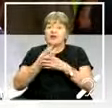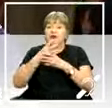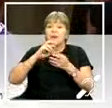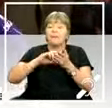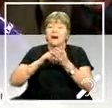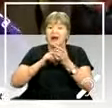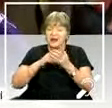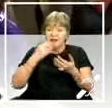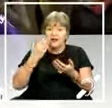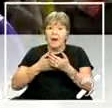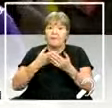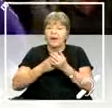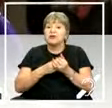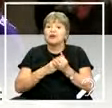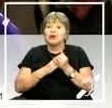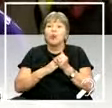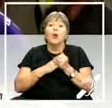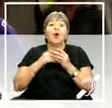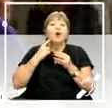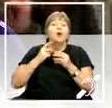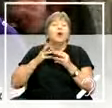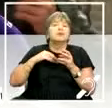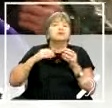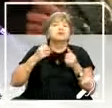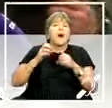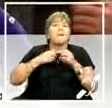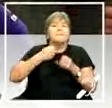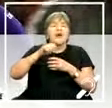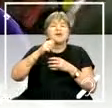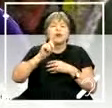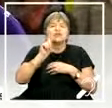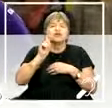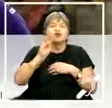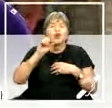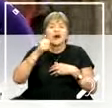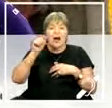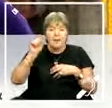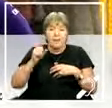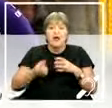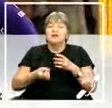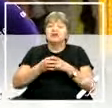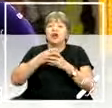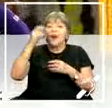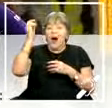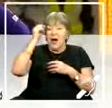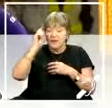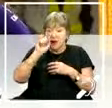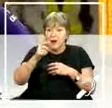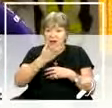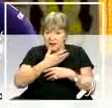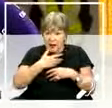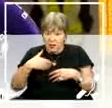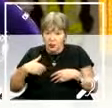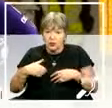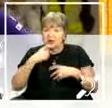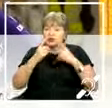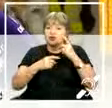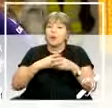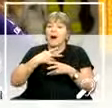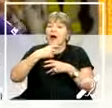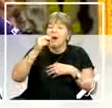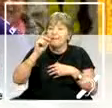fizică pentru sezonul de zgură, apoi voi începe antrenamentele aici la București, iar apoi mă voi